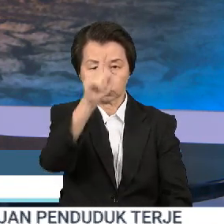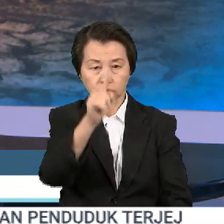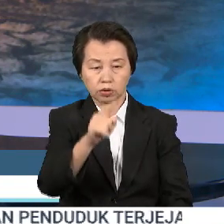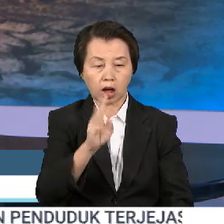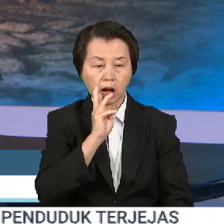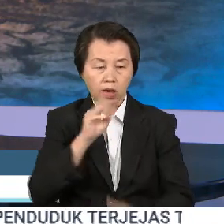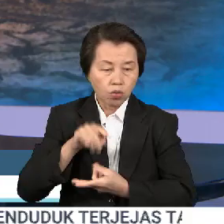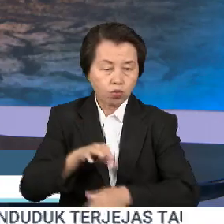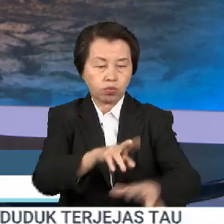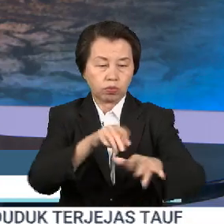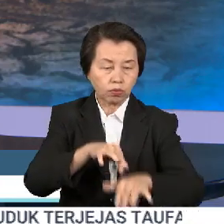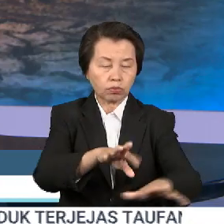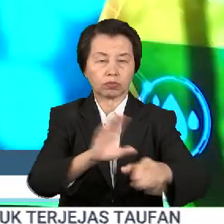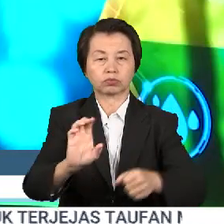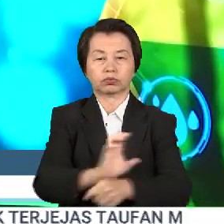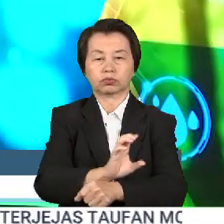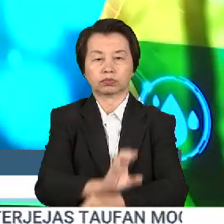saliran air mencukupi.